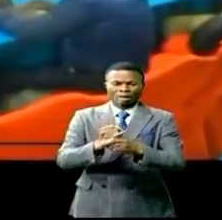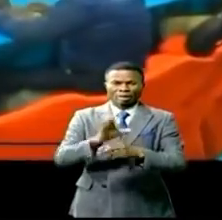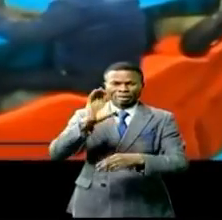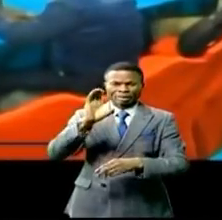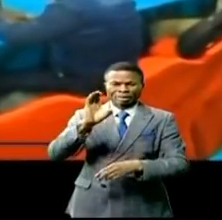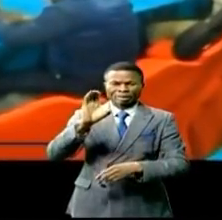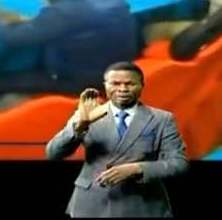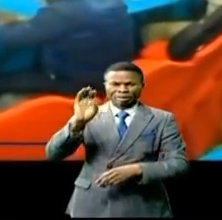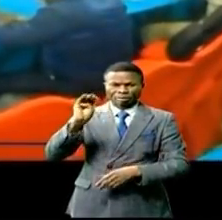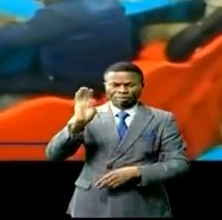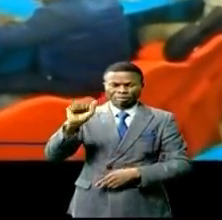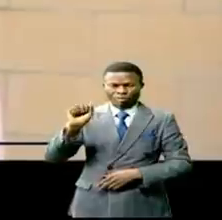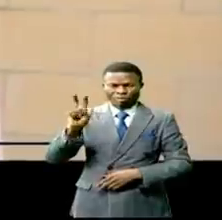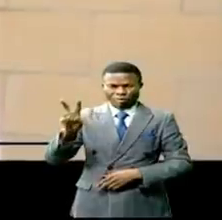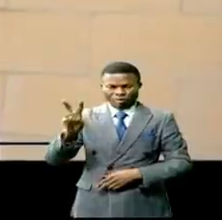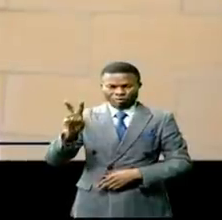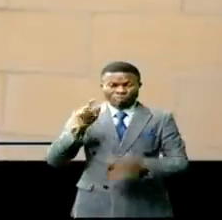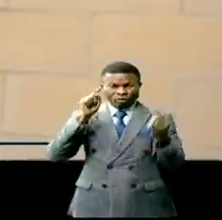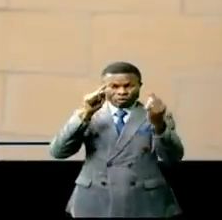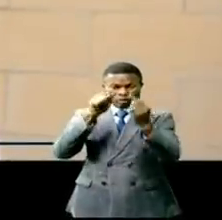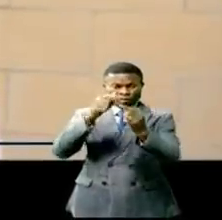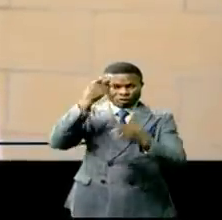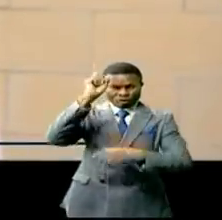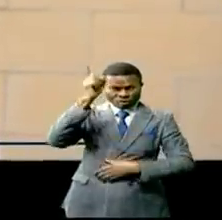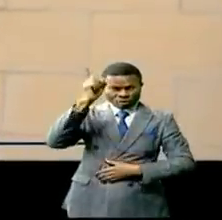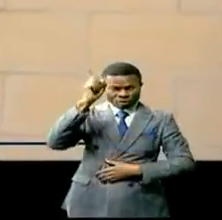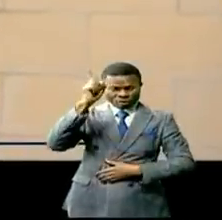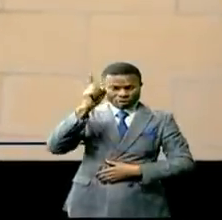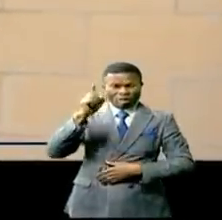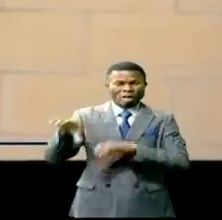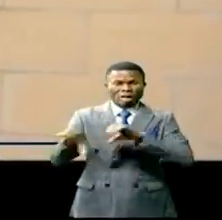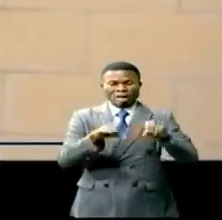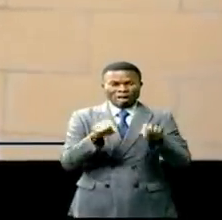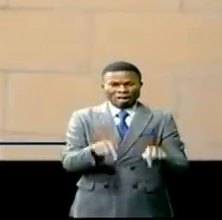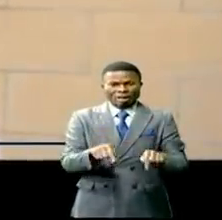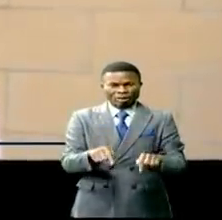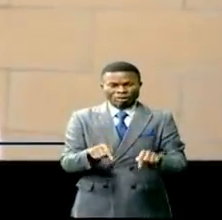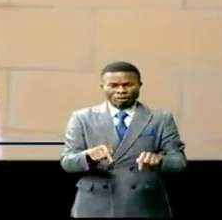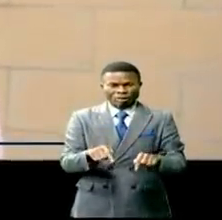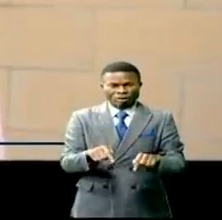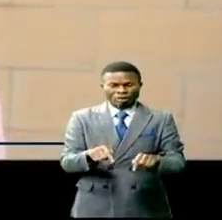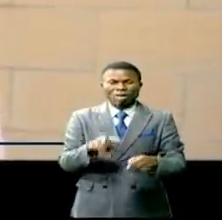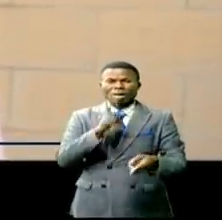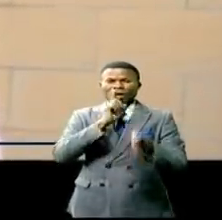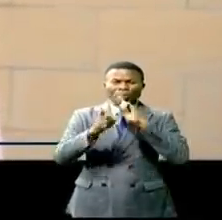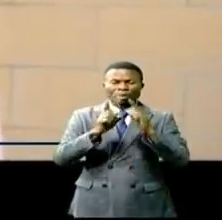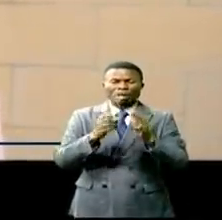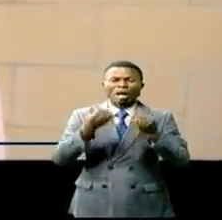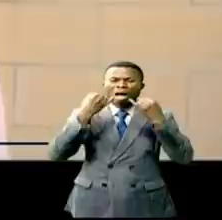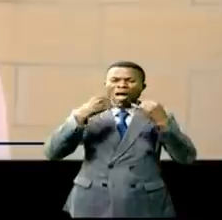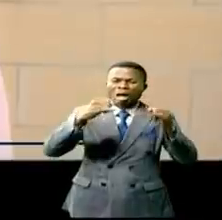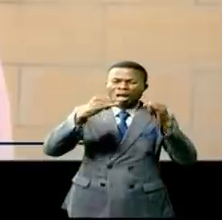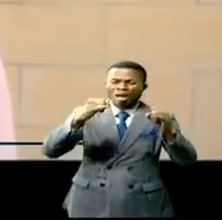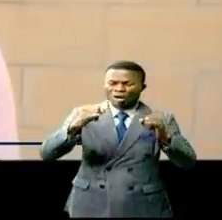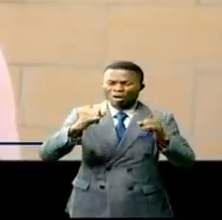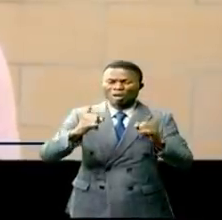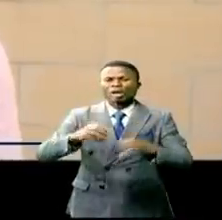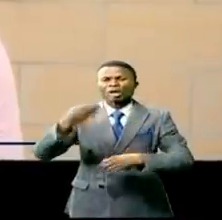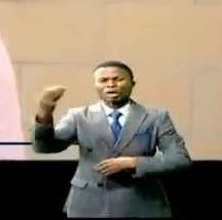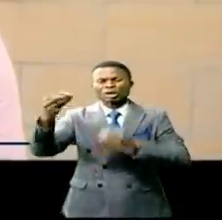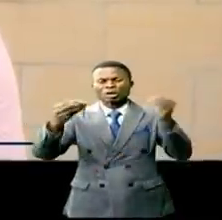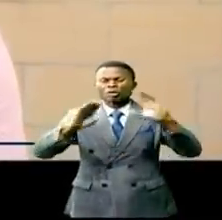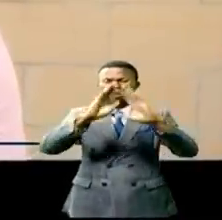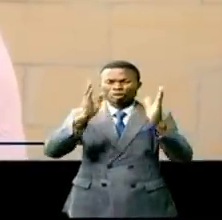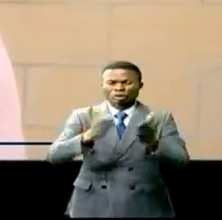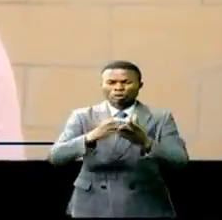de children l'objectif principal de cette activité c'est d'échanger des informations avec les artistes